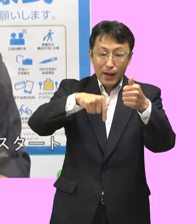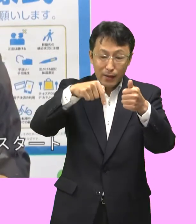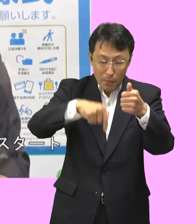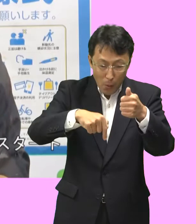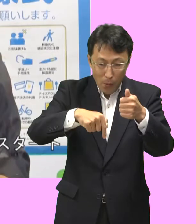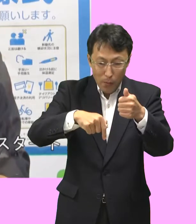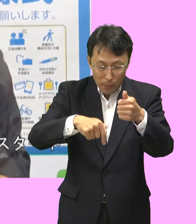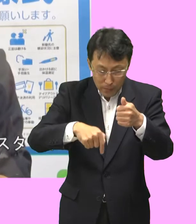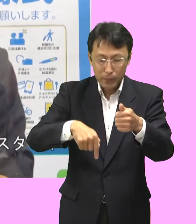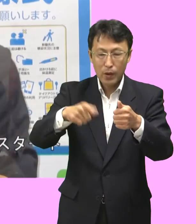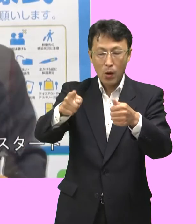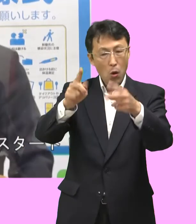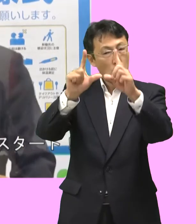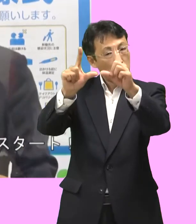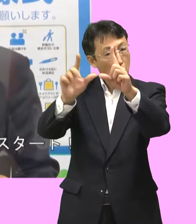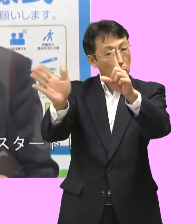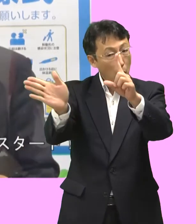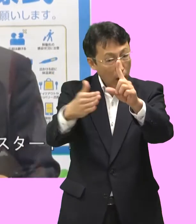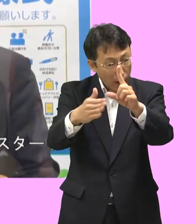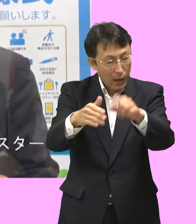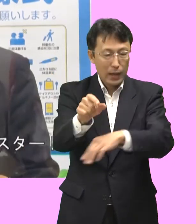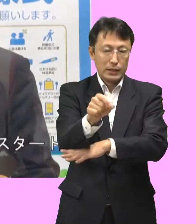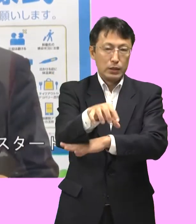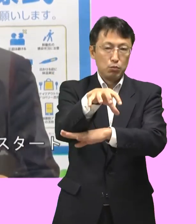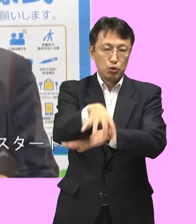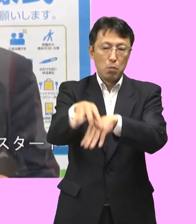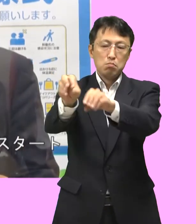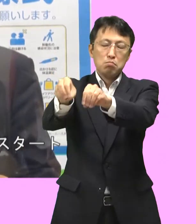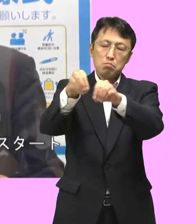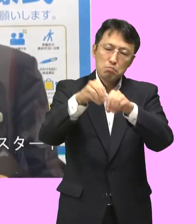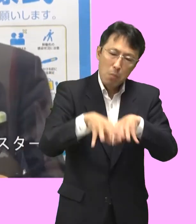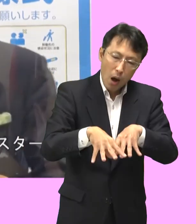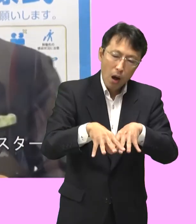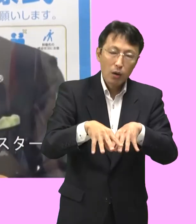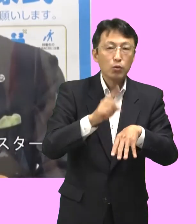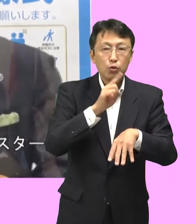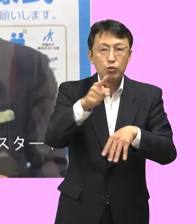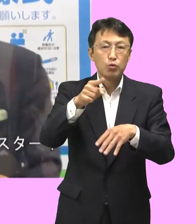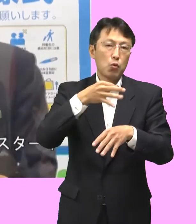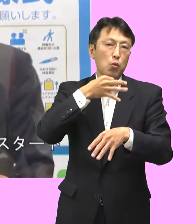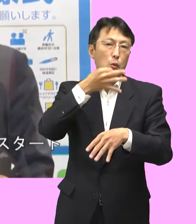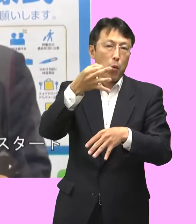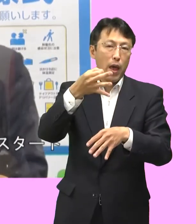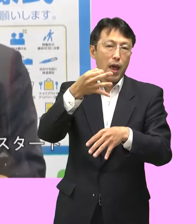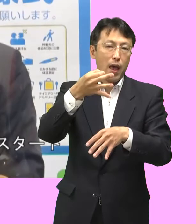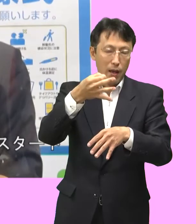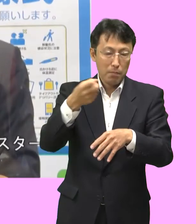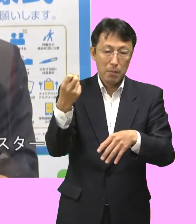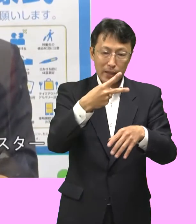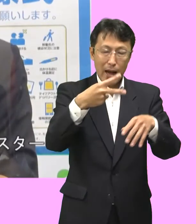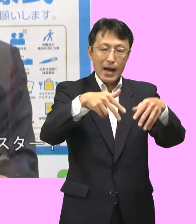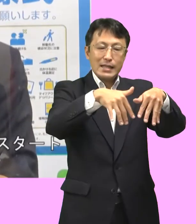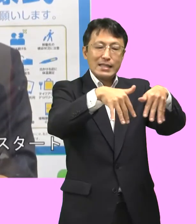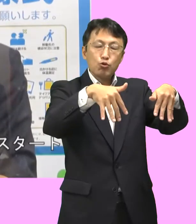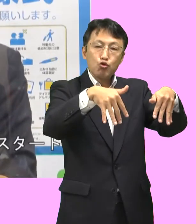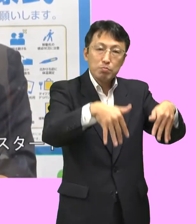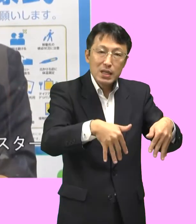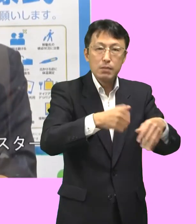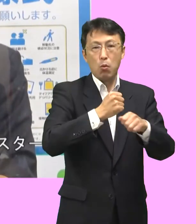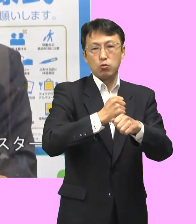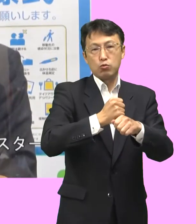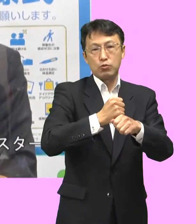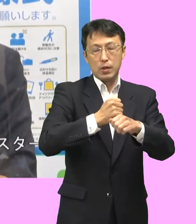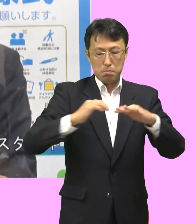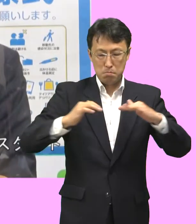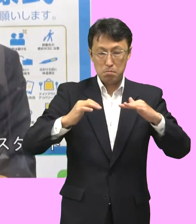オフィスのですね、移転に関する、予算を新たな仕組みを可決いただいたわけでありますが、